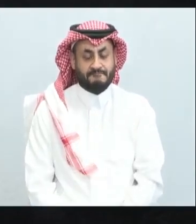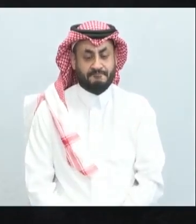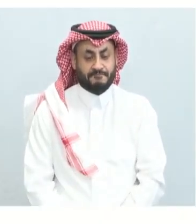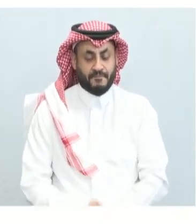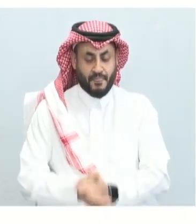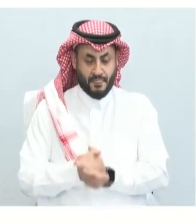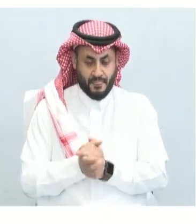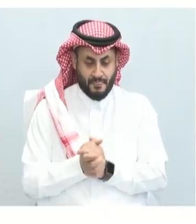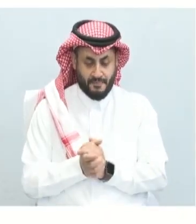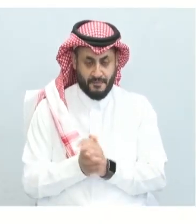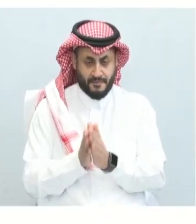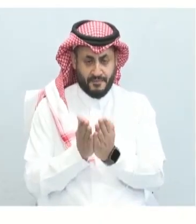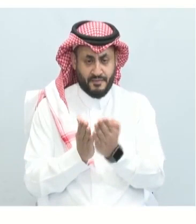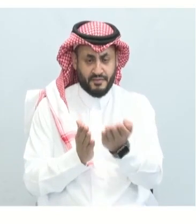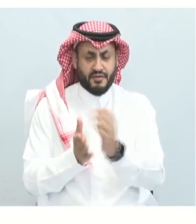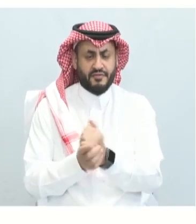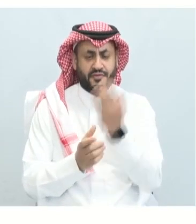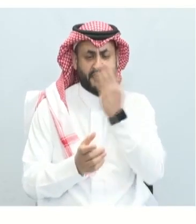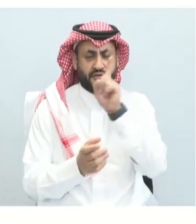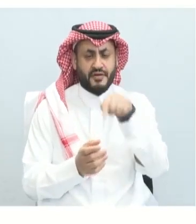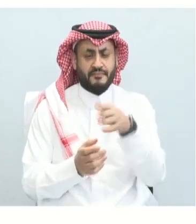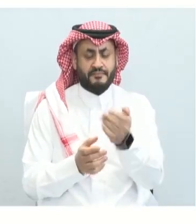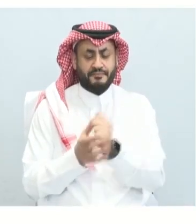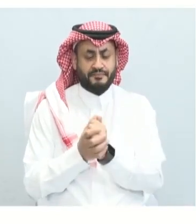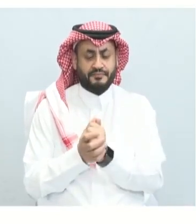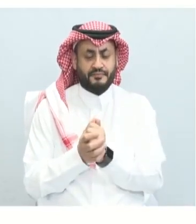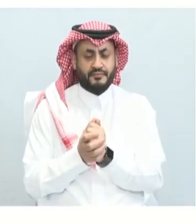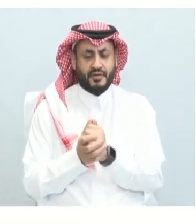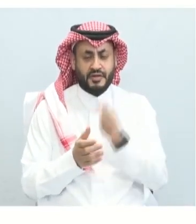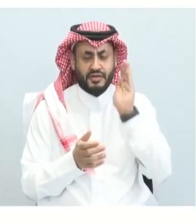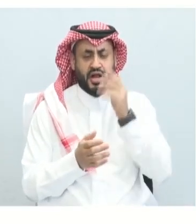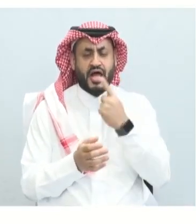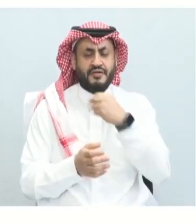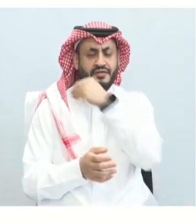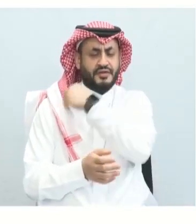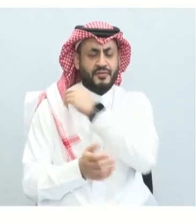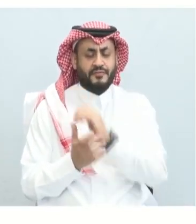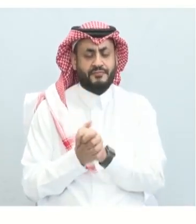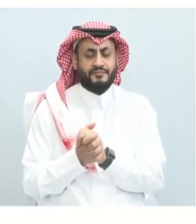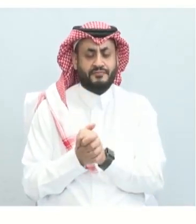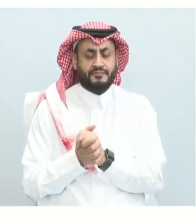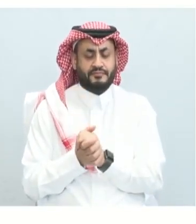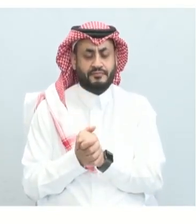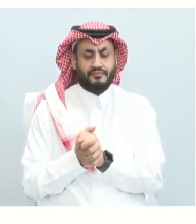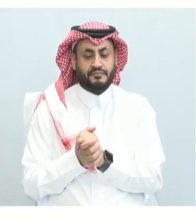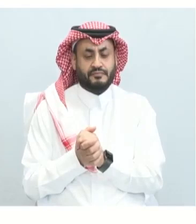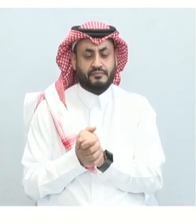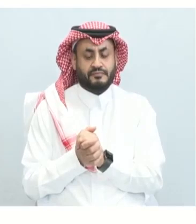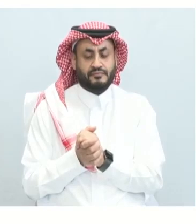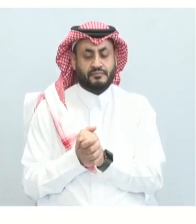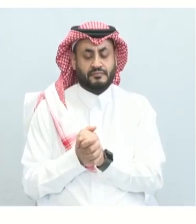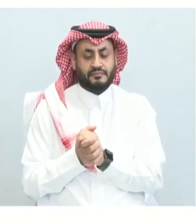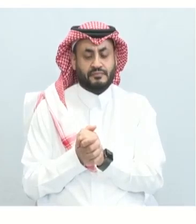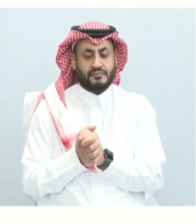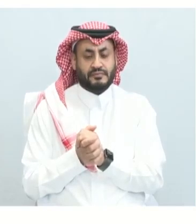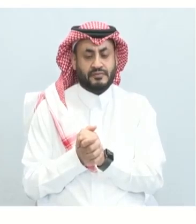الدرس افتح الكتاب على درس هذا اليوم وهو صلاه التطوع صلاه التطوع